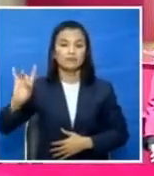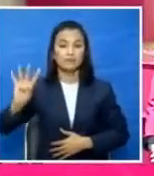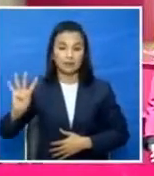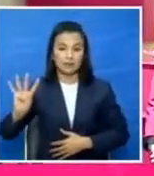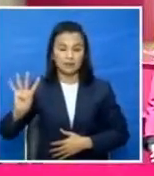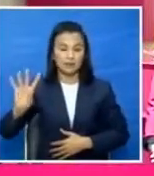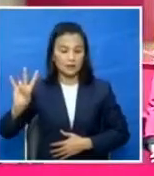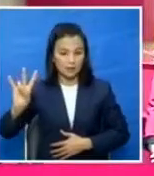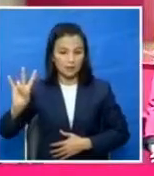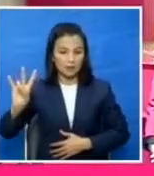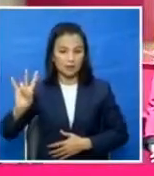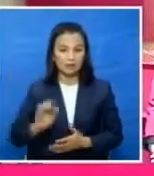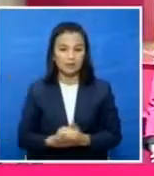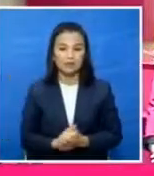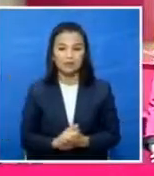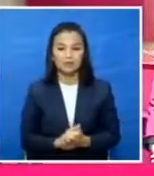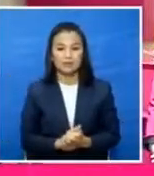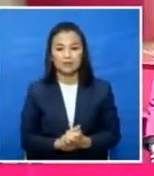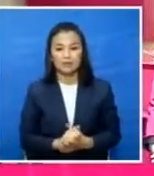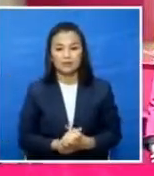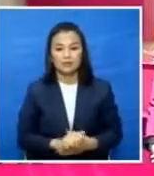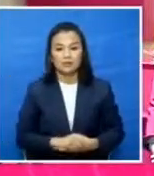564887